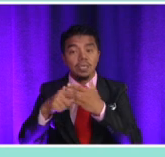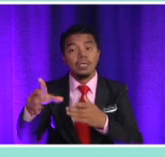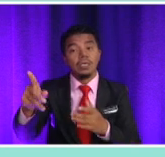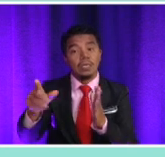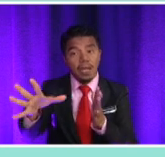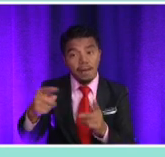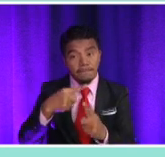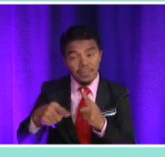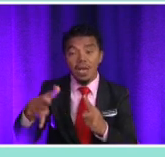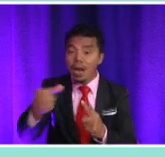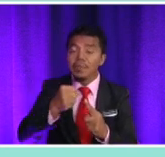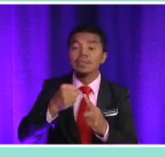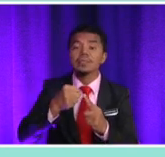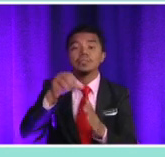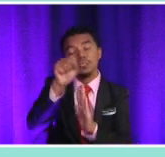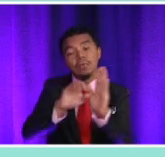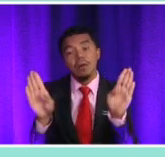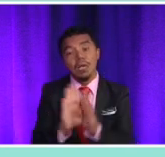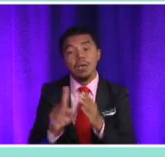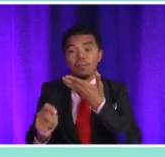dan dia berani mengambil